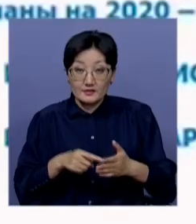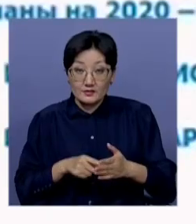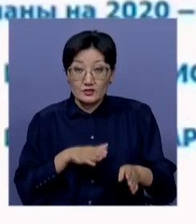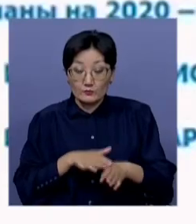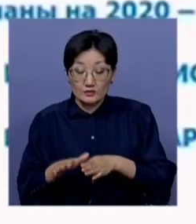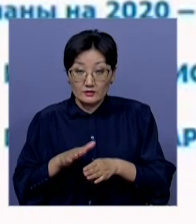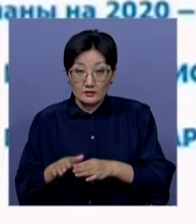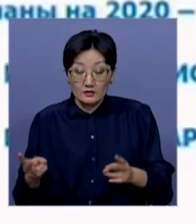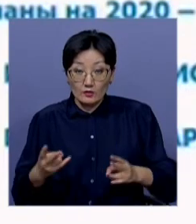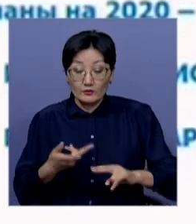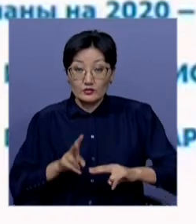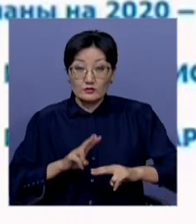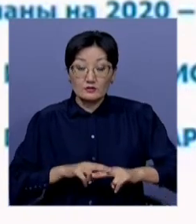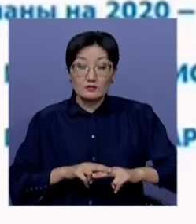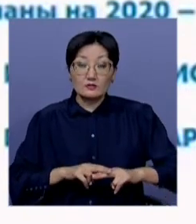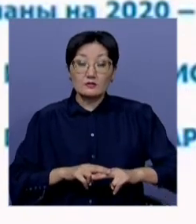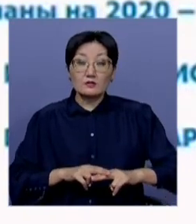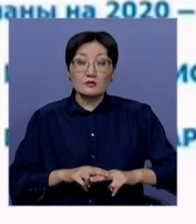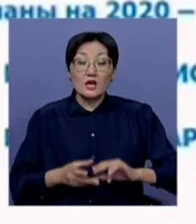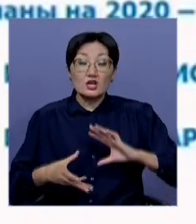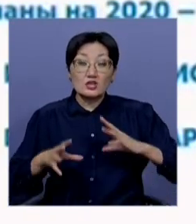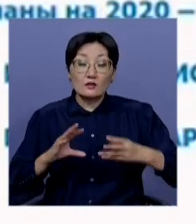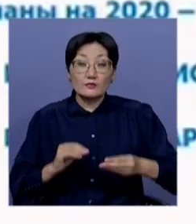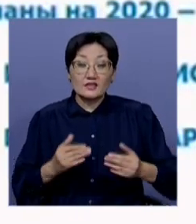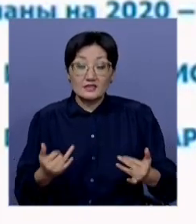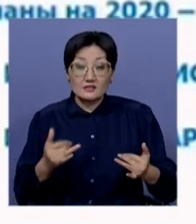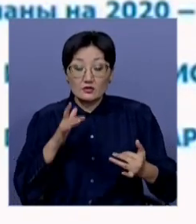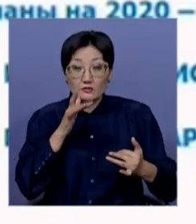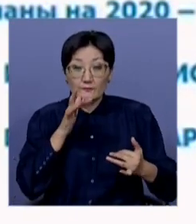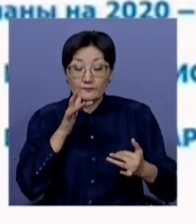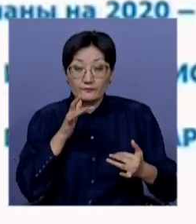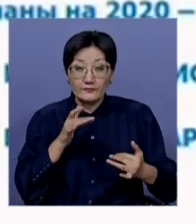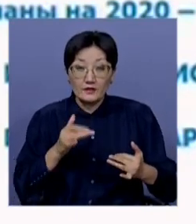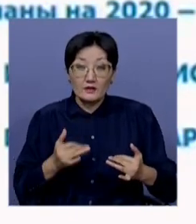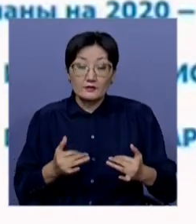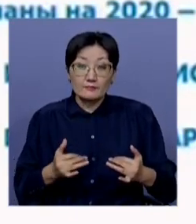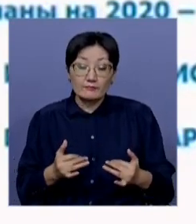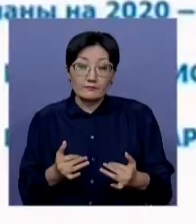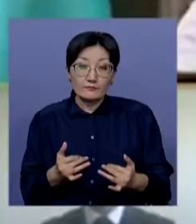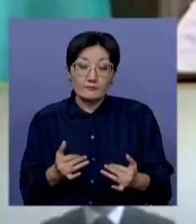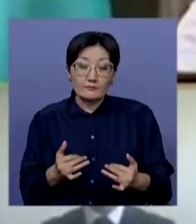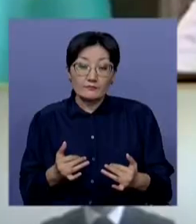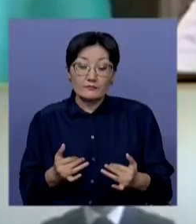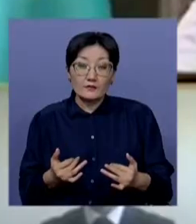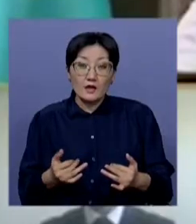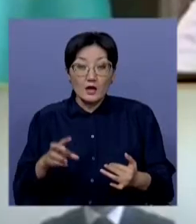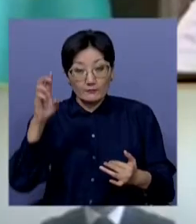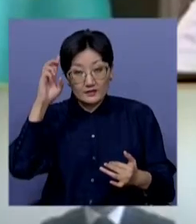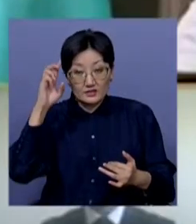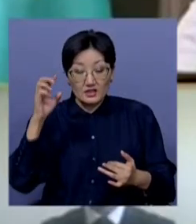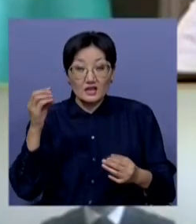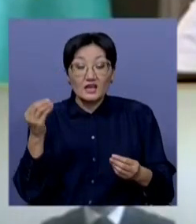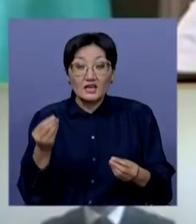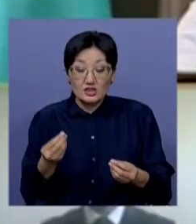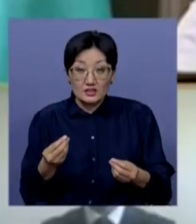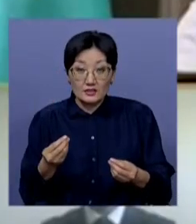керек. Өйткені жалпы қазіргі таңда мынау мемлекеттің